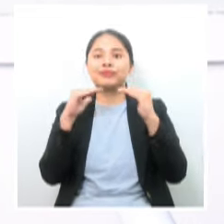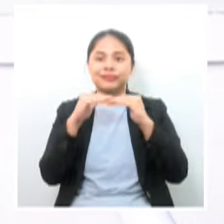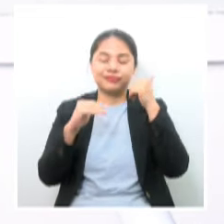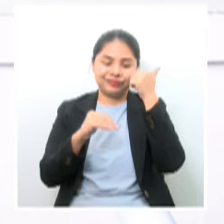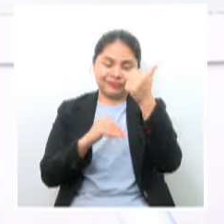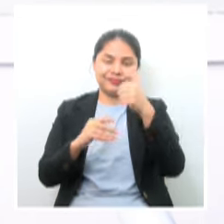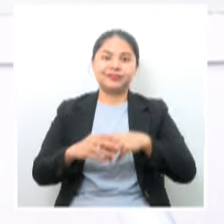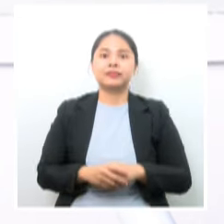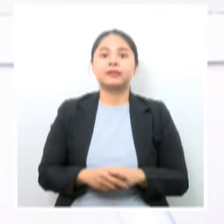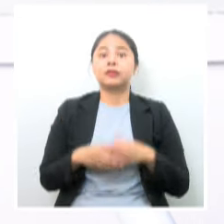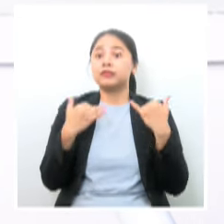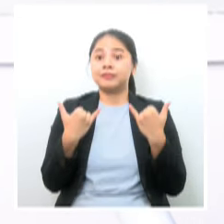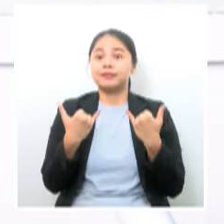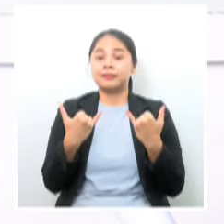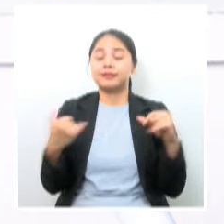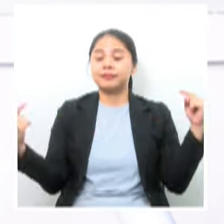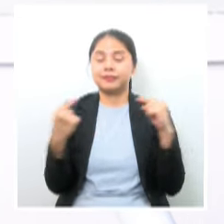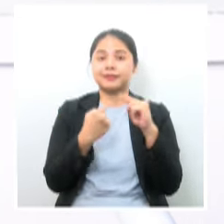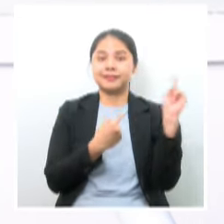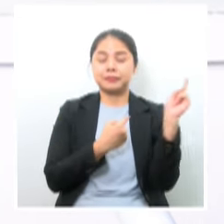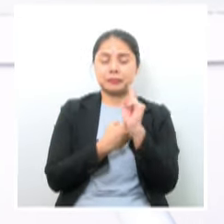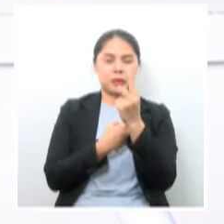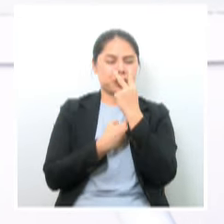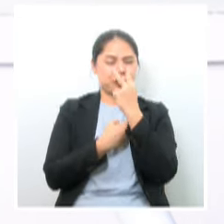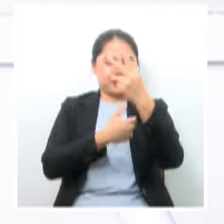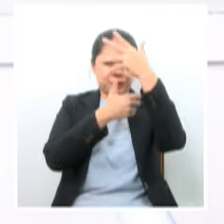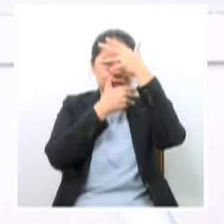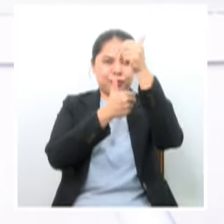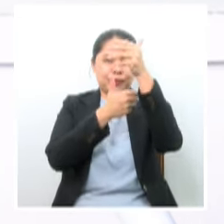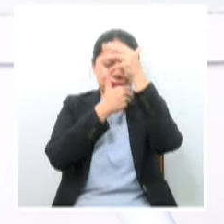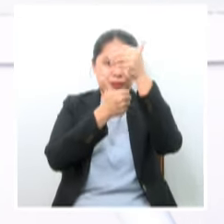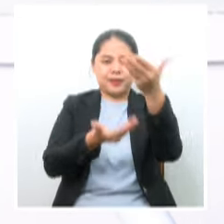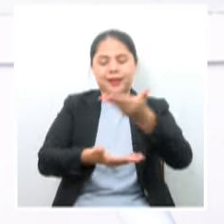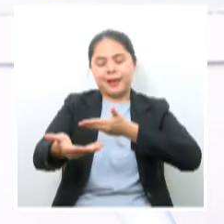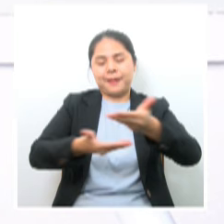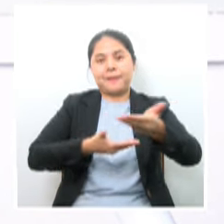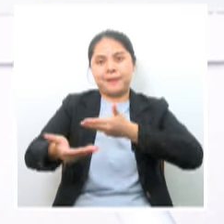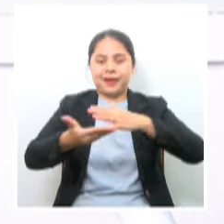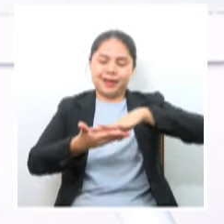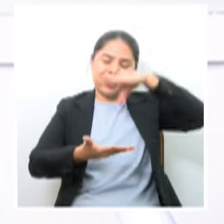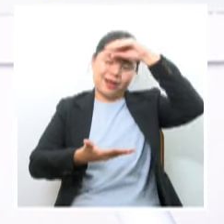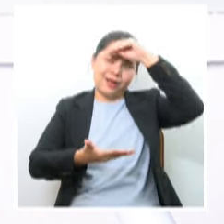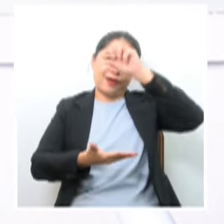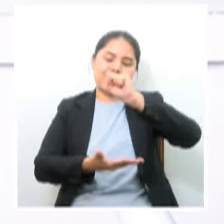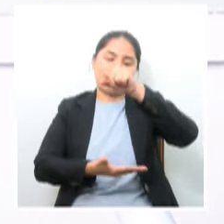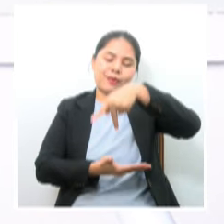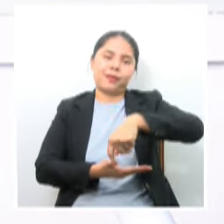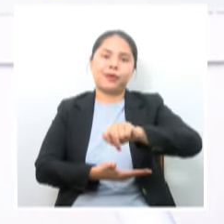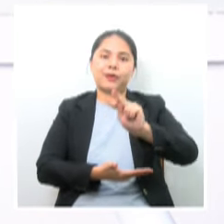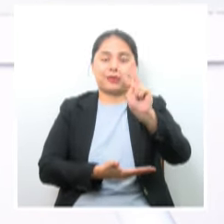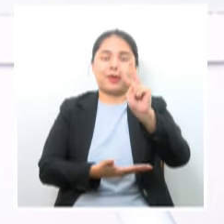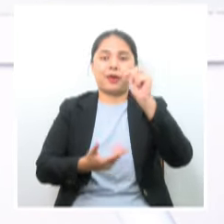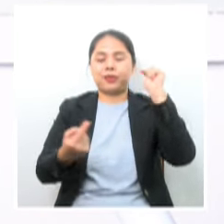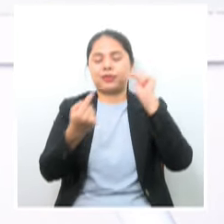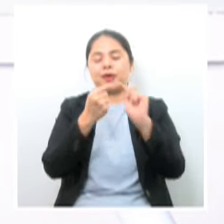คะท่านผู้ชมทุกท่านคะเราไปต่อกันค่ะกับอีกหนึ่งเรื่องราวที่น่าสนใจนะคะวันนี้ช่วงแรกเปลี่ยนเรียนรู้กับครูสปท.ค่ะท่านดร.เกตทิพย์สุภาวนิช